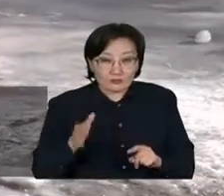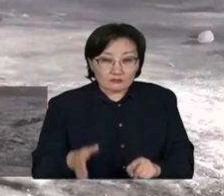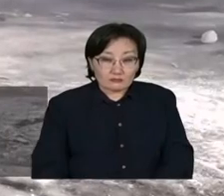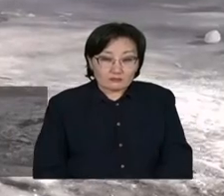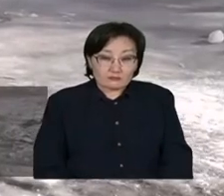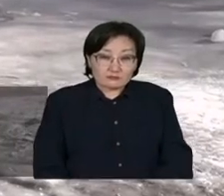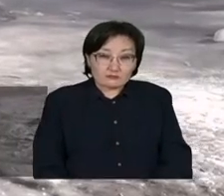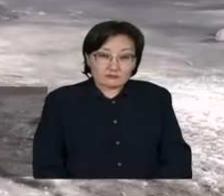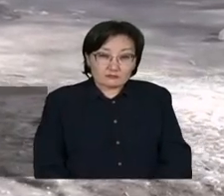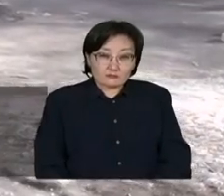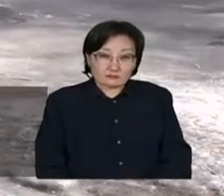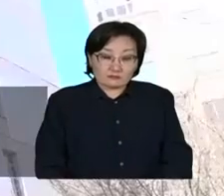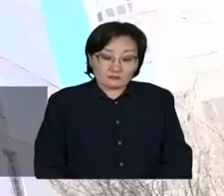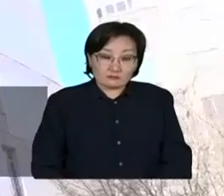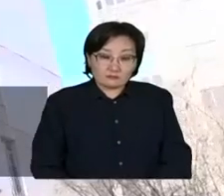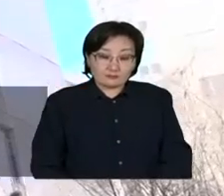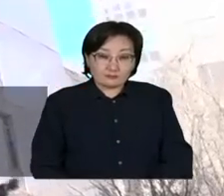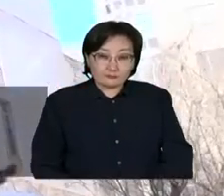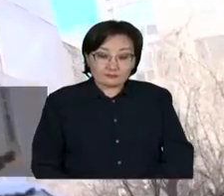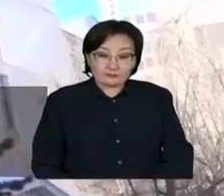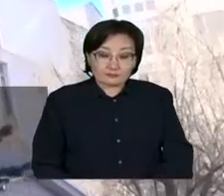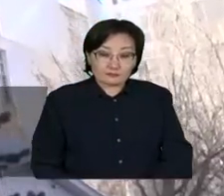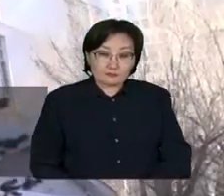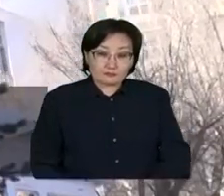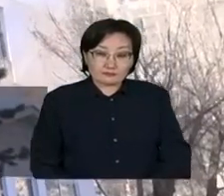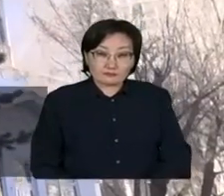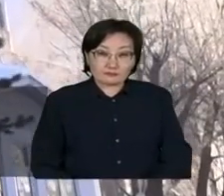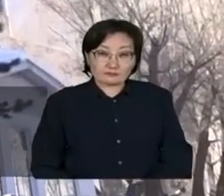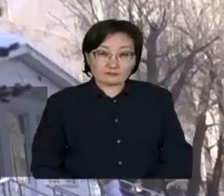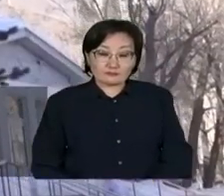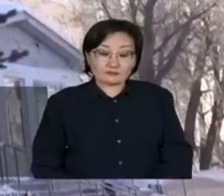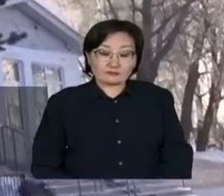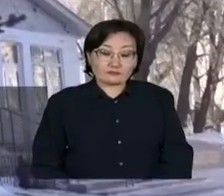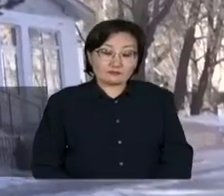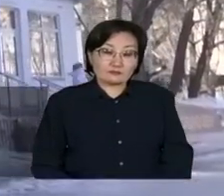Камжат Мухаммеджан, Данияр Омар, Дастан Темірбекұлы, Алматы телеарнасы, Астана.